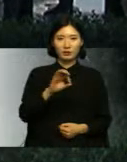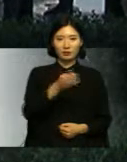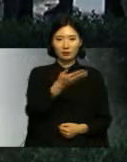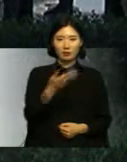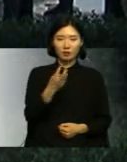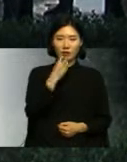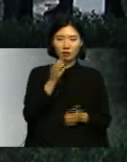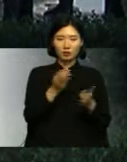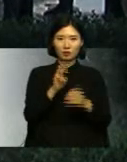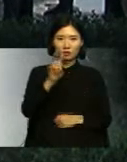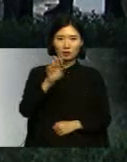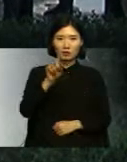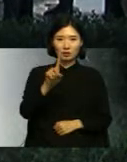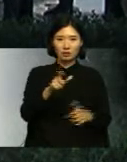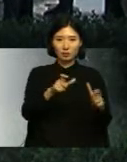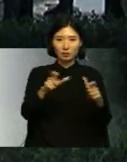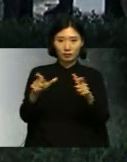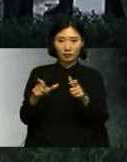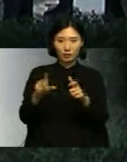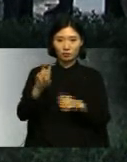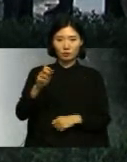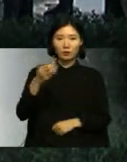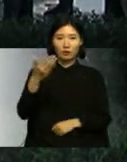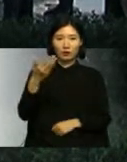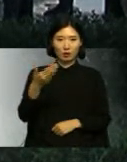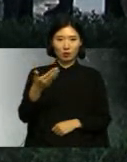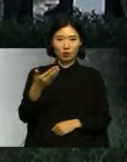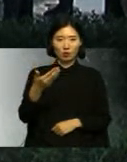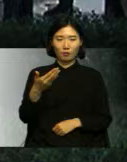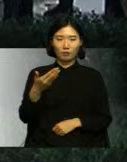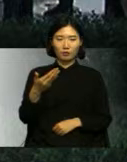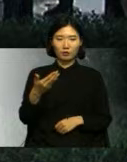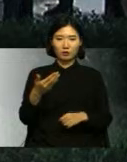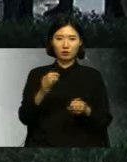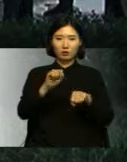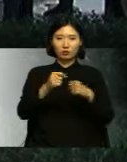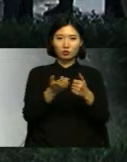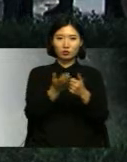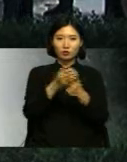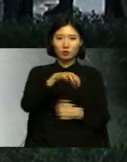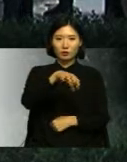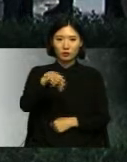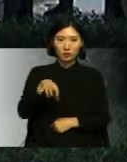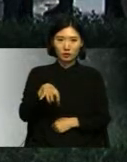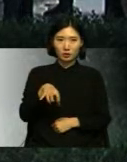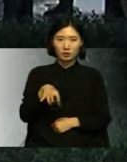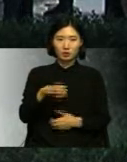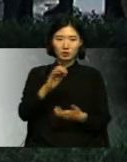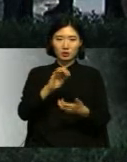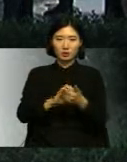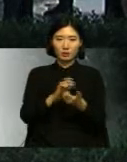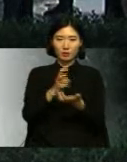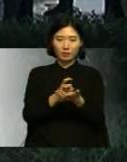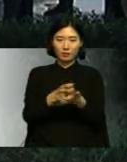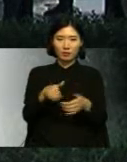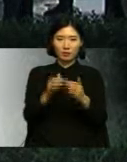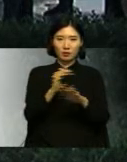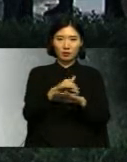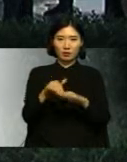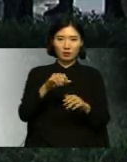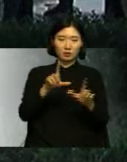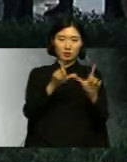양평군이 경기도 31개 시군 중 29번째로 축사의 위치를 제한하는 조례를 만들 계획이었습니다.